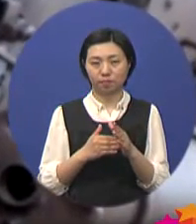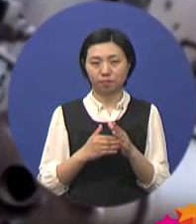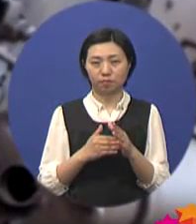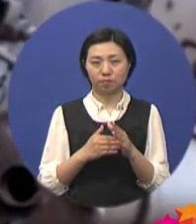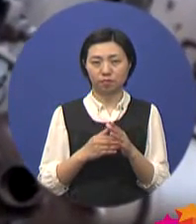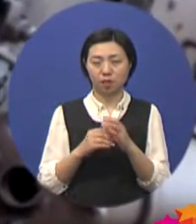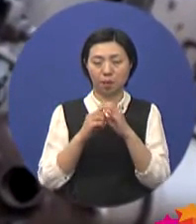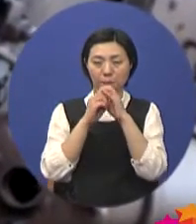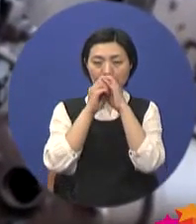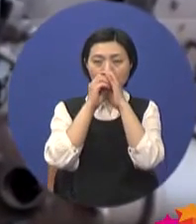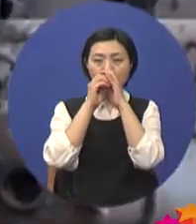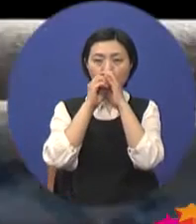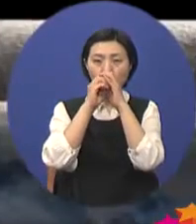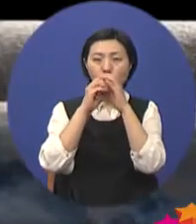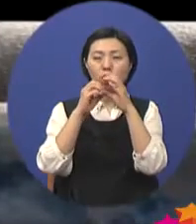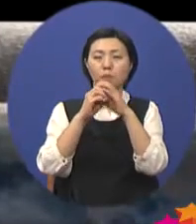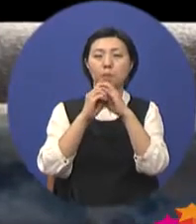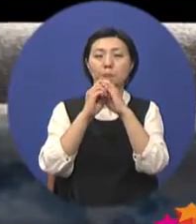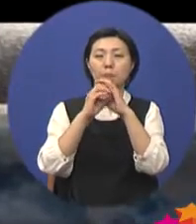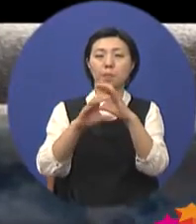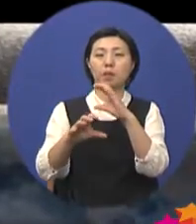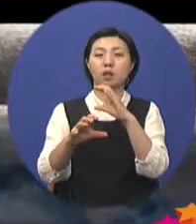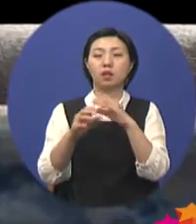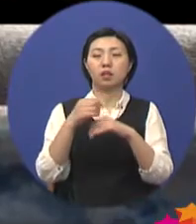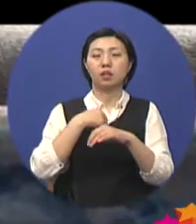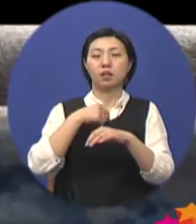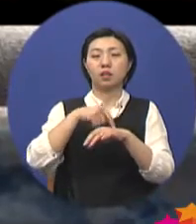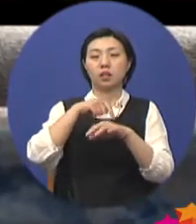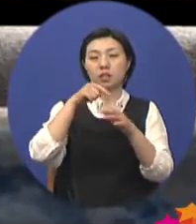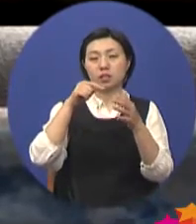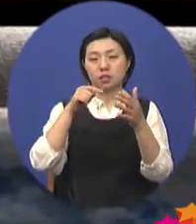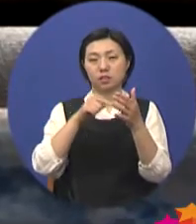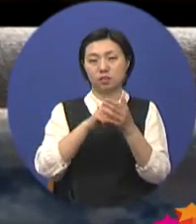멍 뚫린 내 가슴에